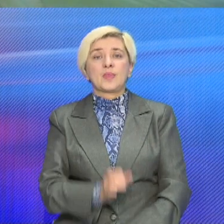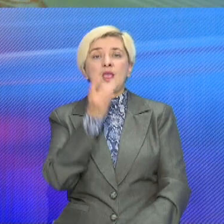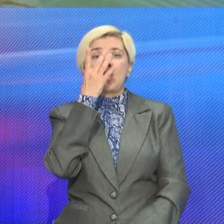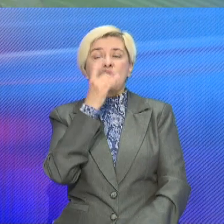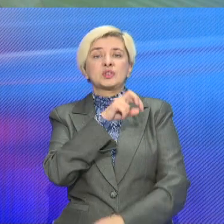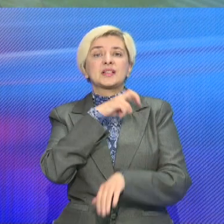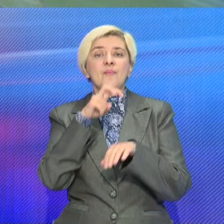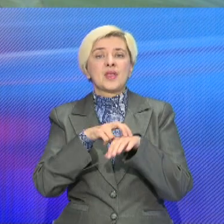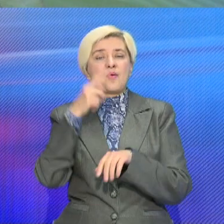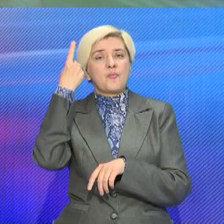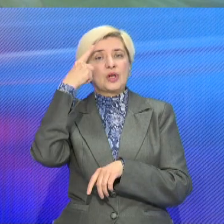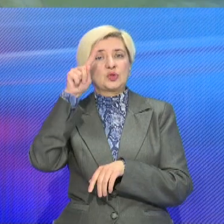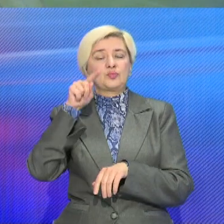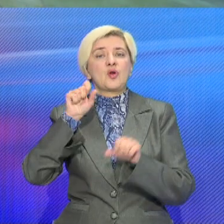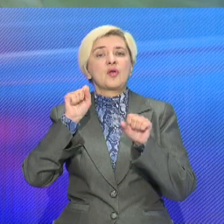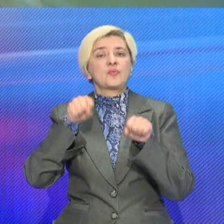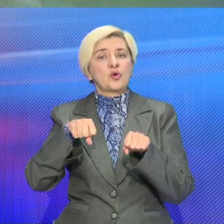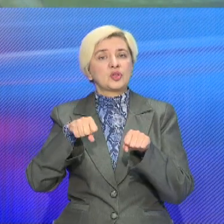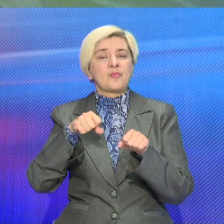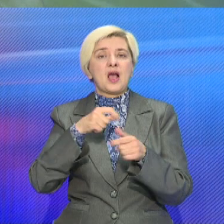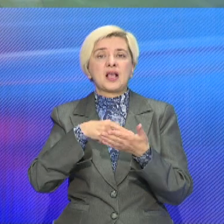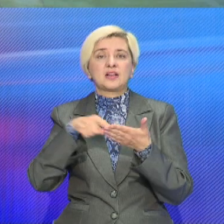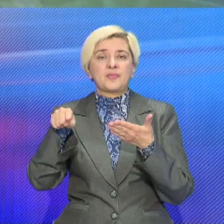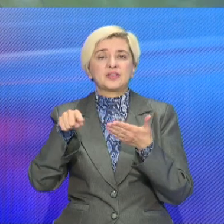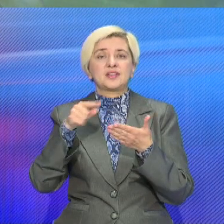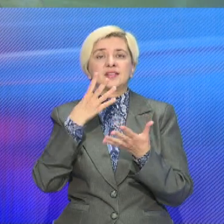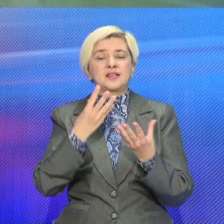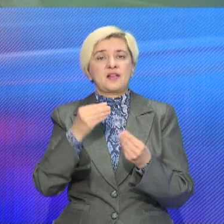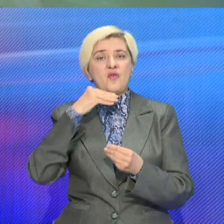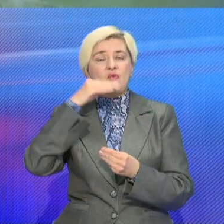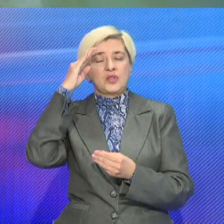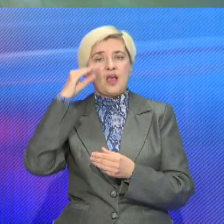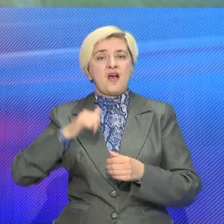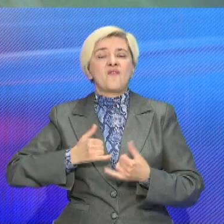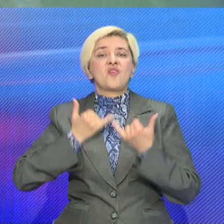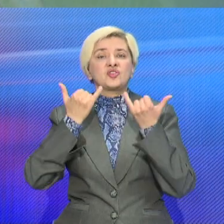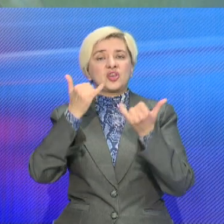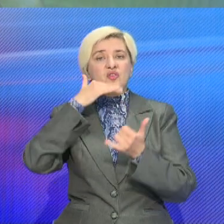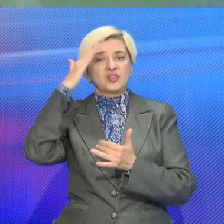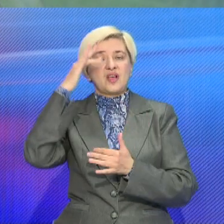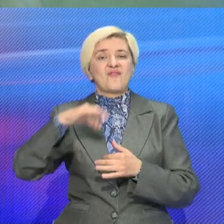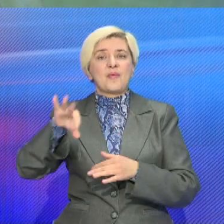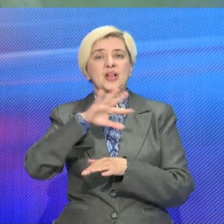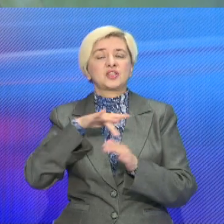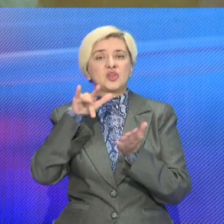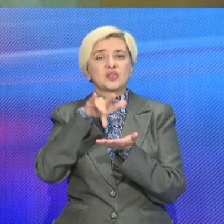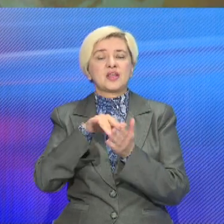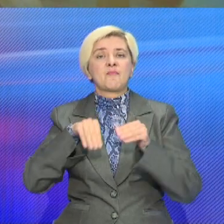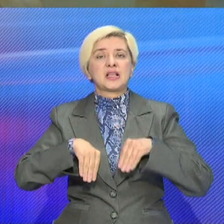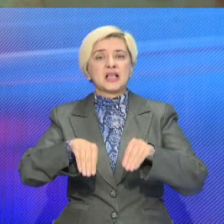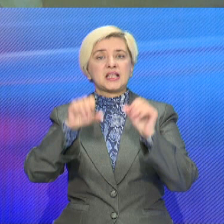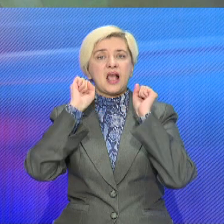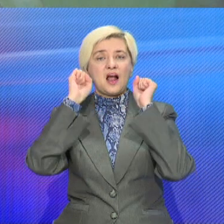Гродзенскія медыкі прыдумалі спосаб асабліва адзначыць дзень бацькі. У гонар тата ў абласным цэнтры заклалі алею з яблынь і гатунку